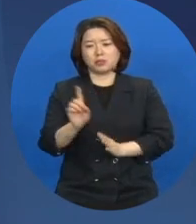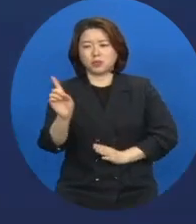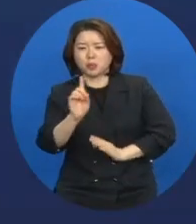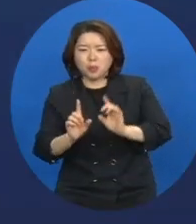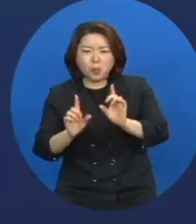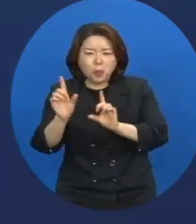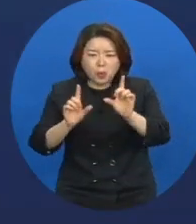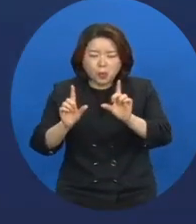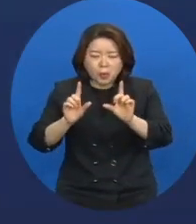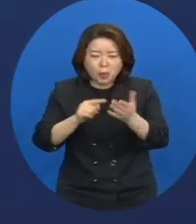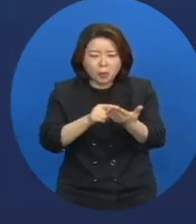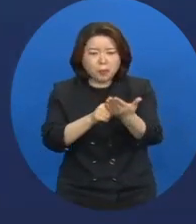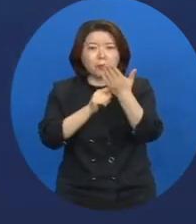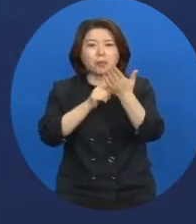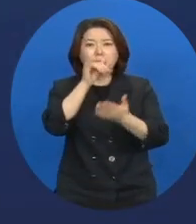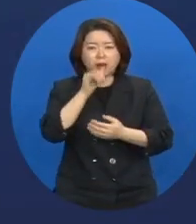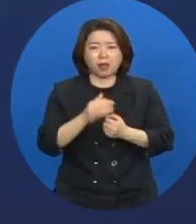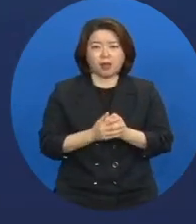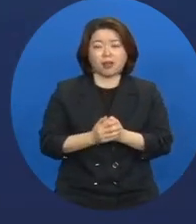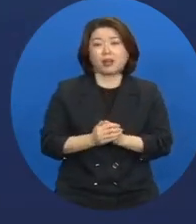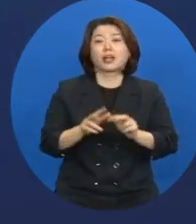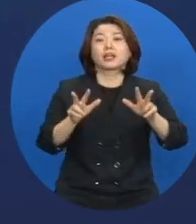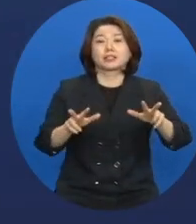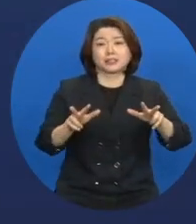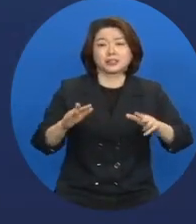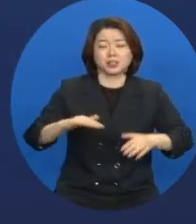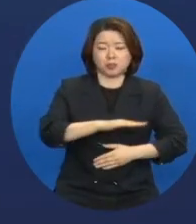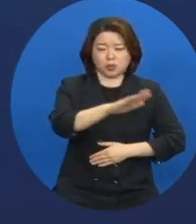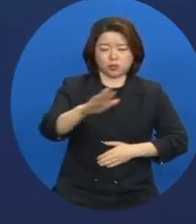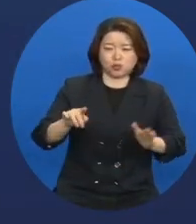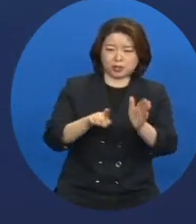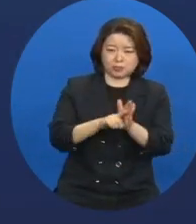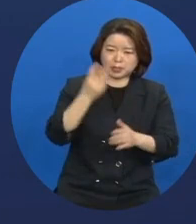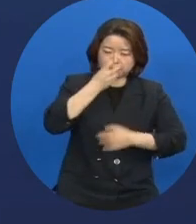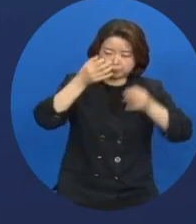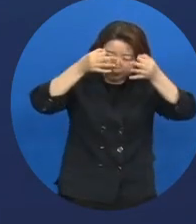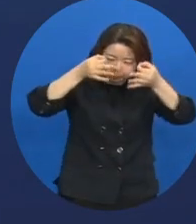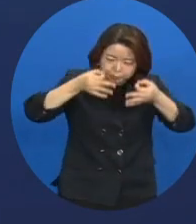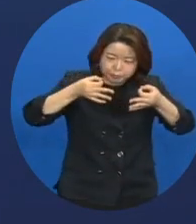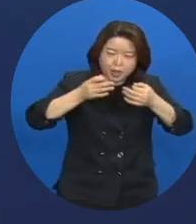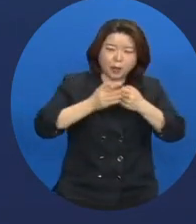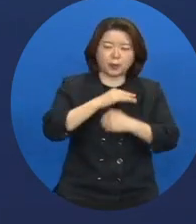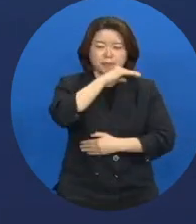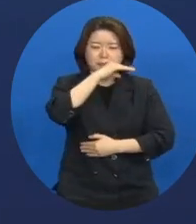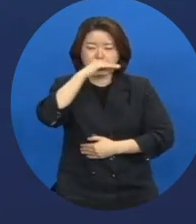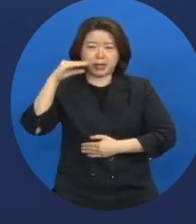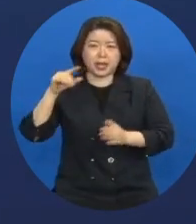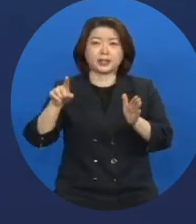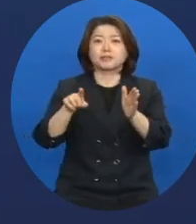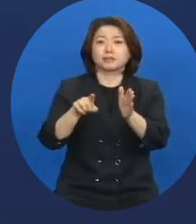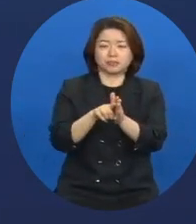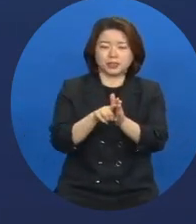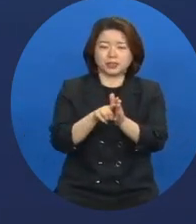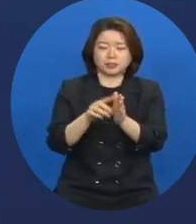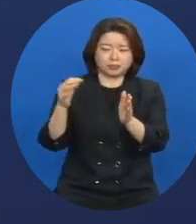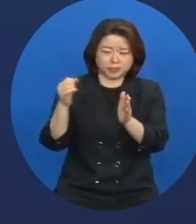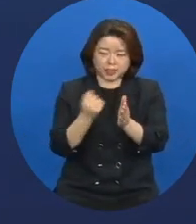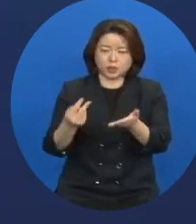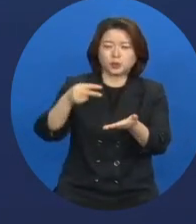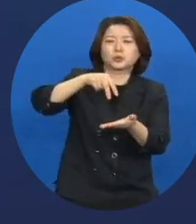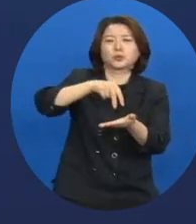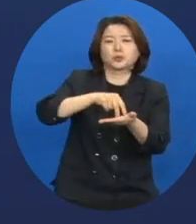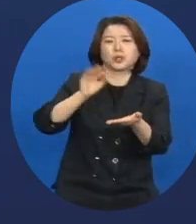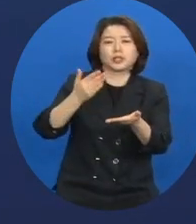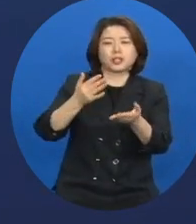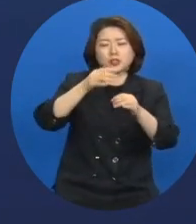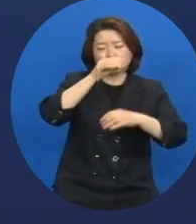됩니다. 지금이 바로 우리의 믿음을 점검하고 올바른 믿음을 가지고 서게 될 아주